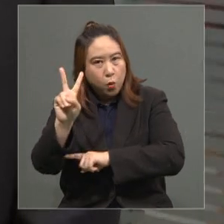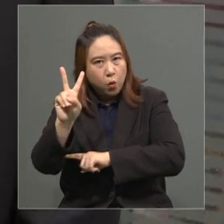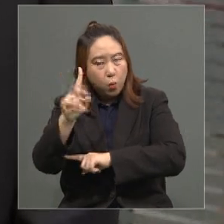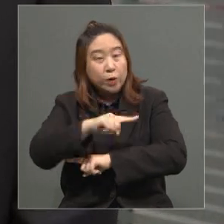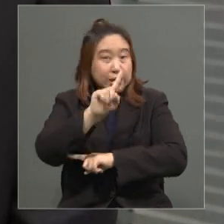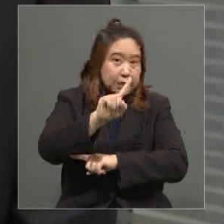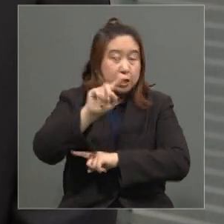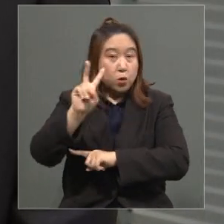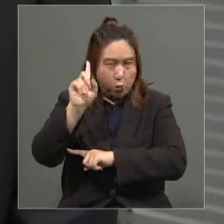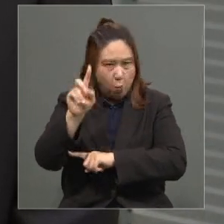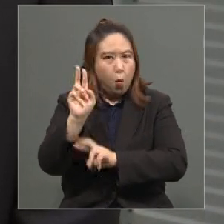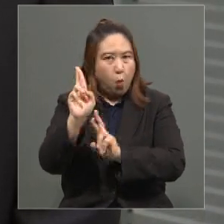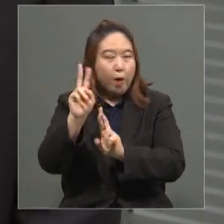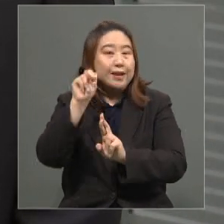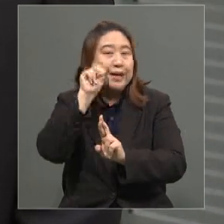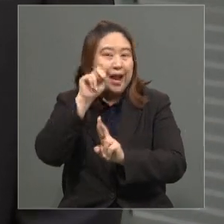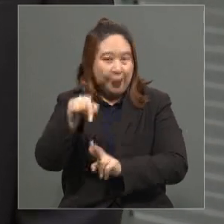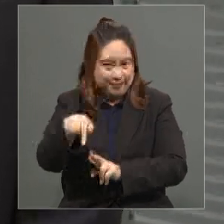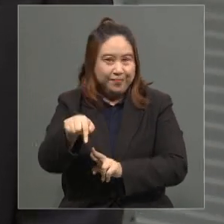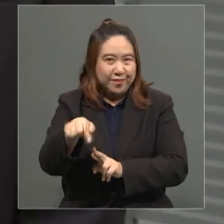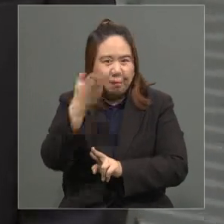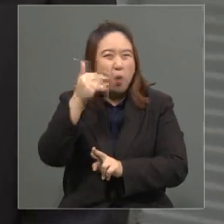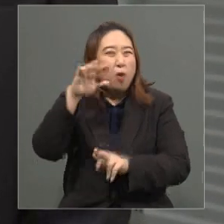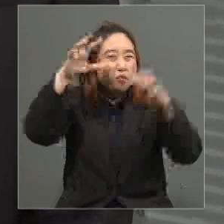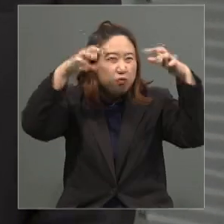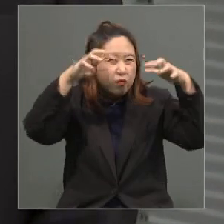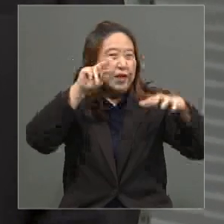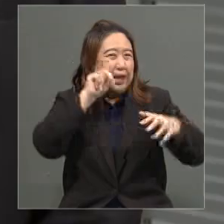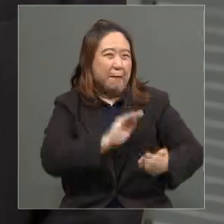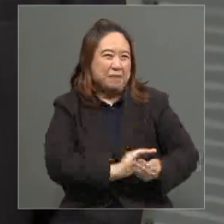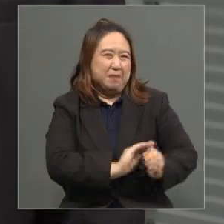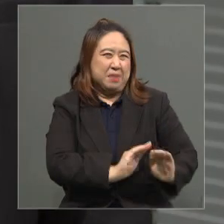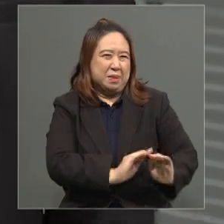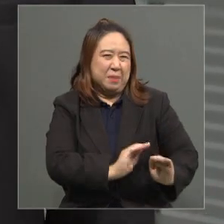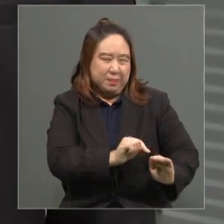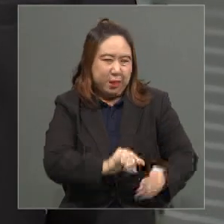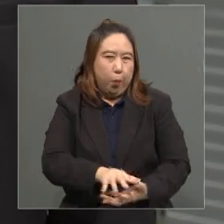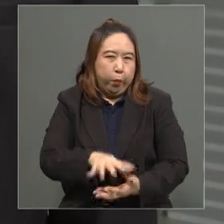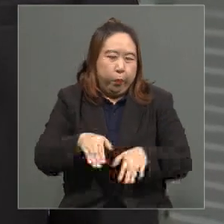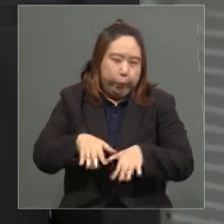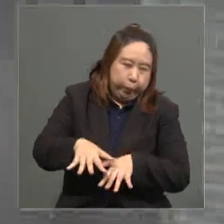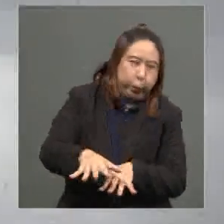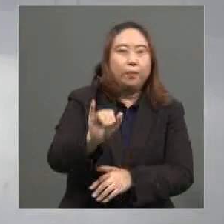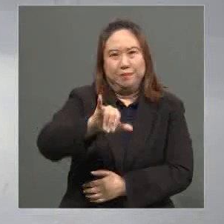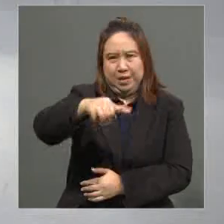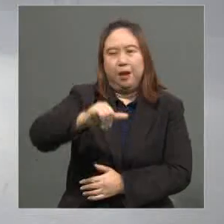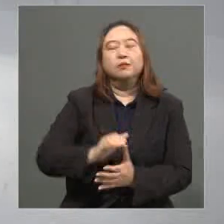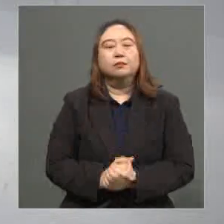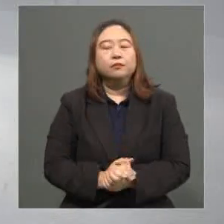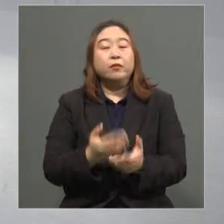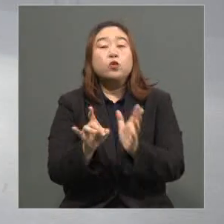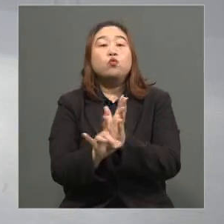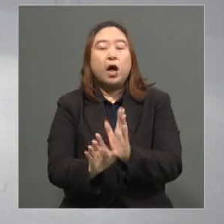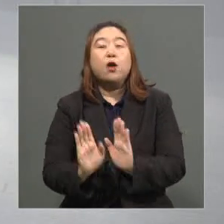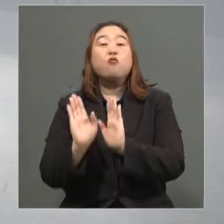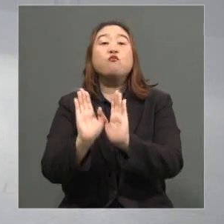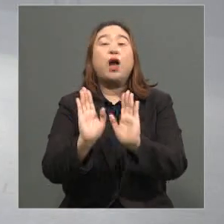องน้ำที่จะเป็ฝนสะสมที่ยังมีอกาสไลหลากอยู่ครับสุดท้ายอยากให้พ. อ.ฝาถึ